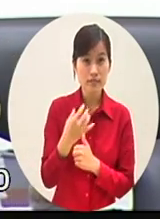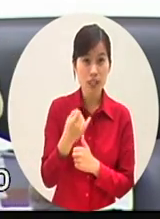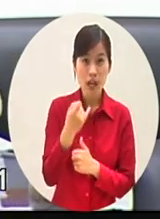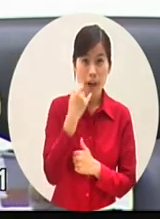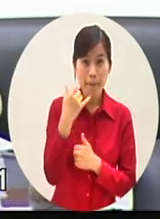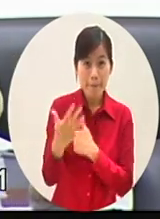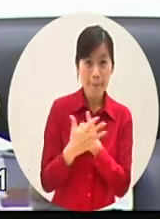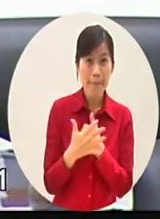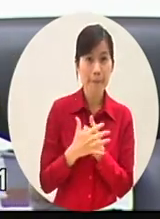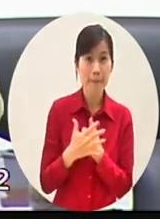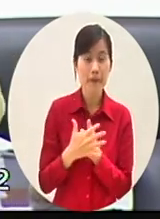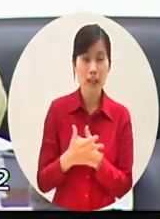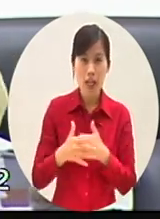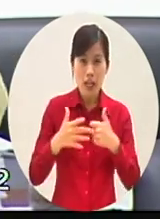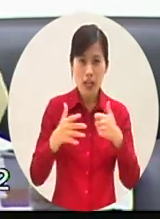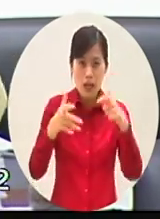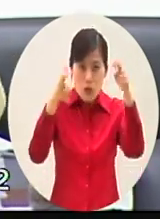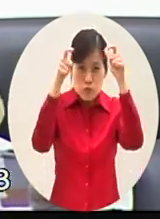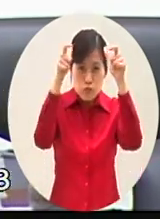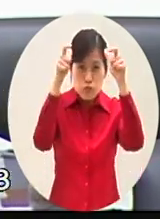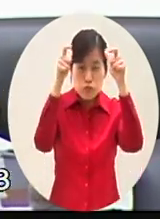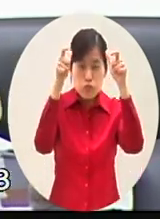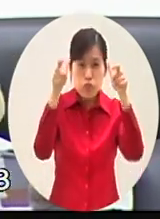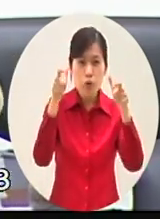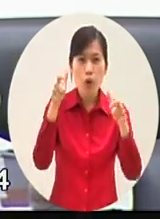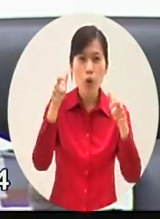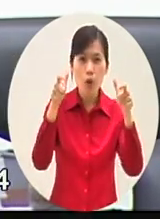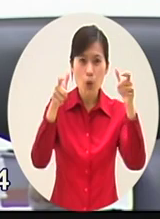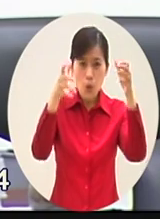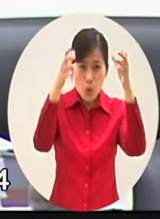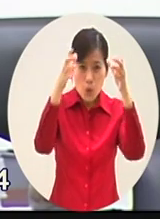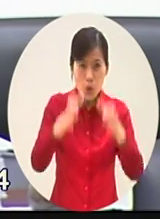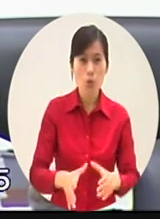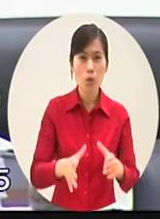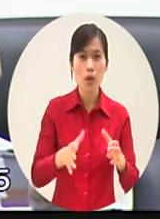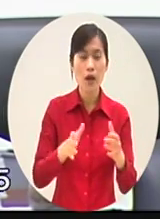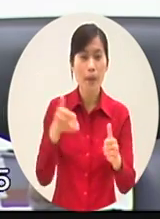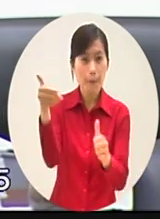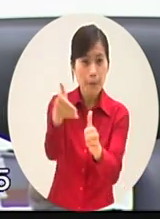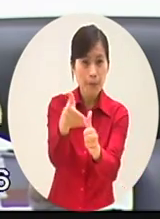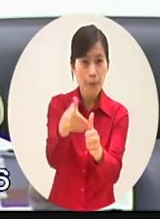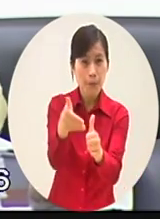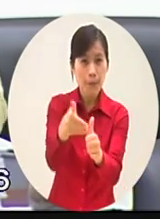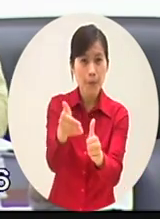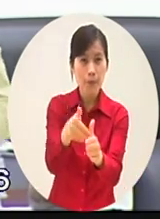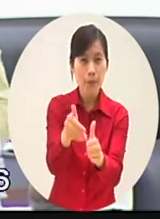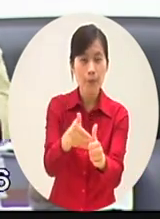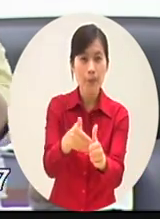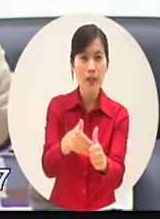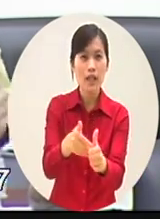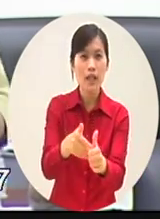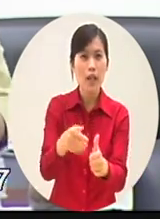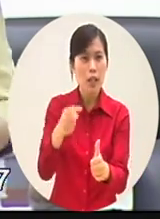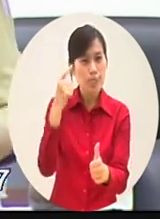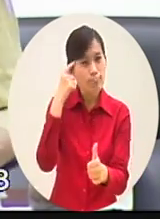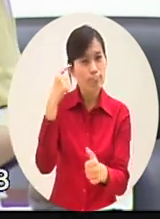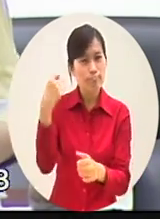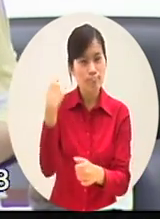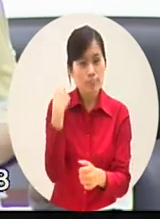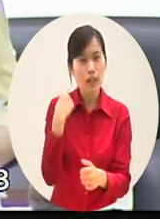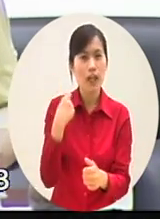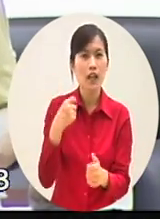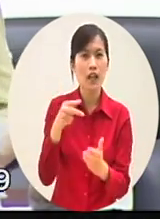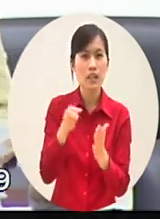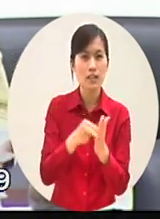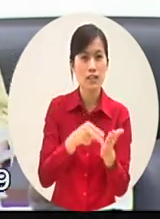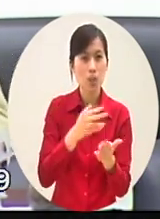法在我们的高雄也有一个这种来培养我们的思考力解决问题能力的一个场所。来，我们的